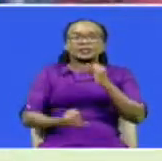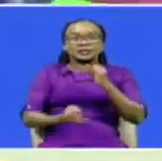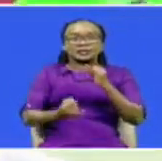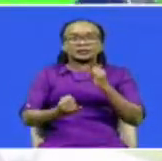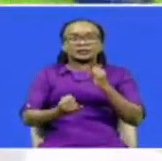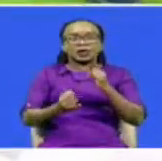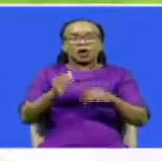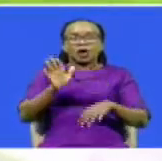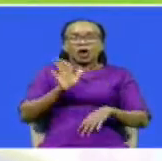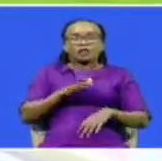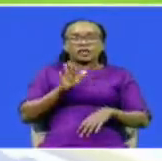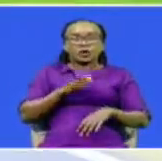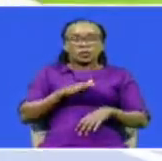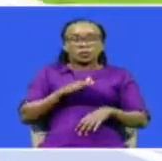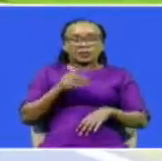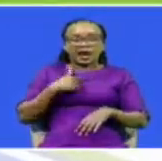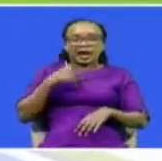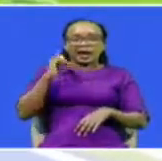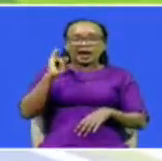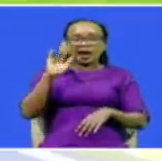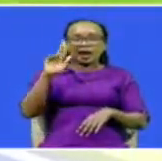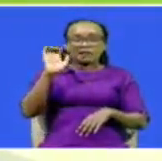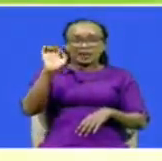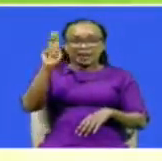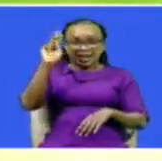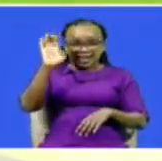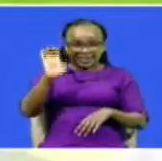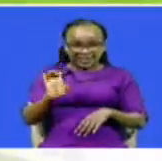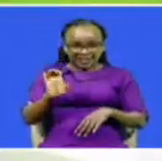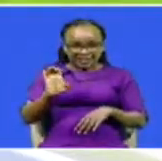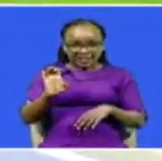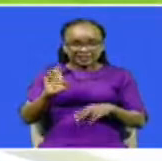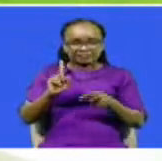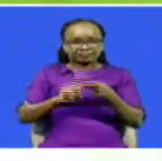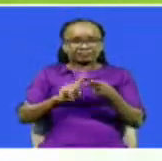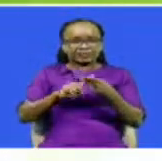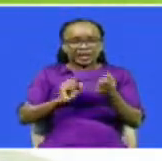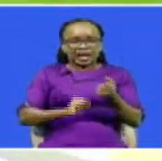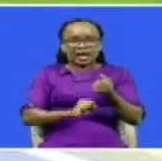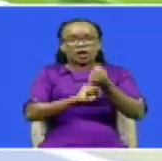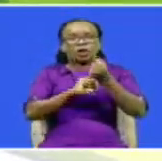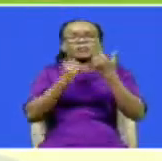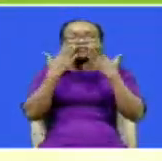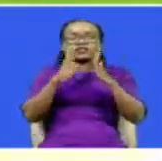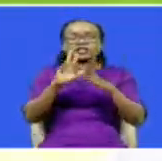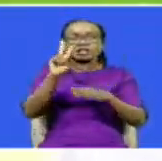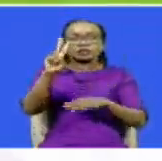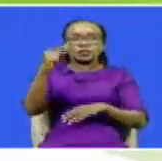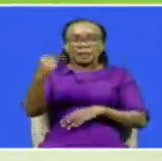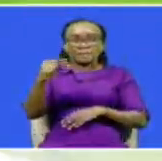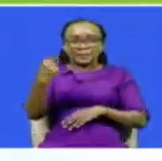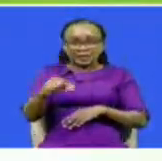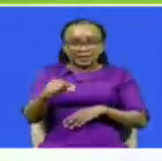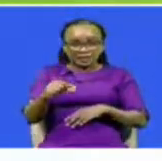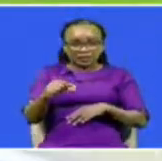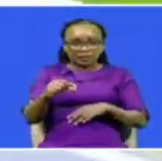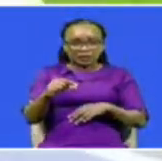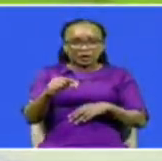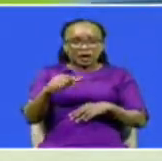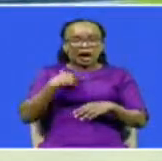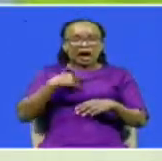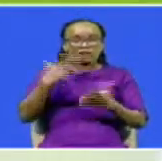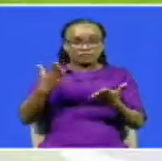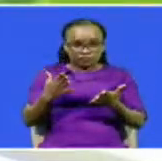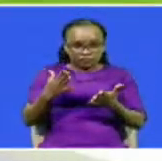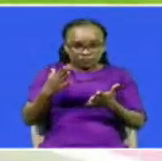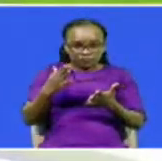10,000 wanawake ni kwamba Irene Cheptai na mwenzake Sheila Chepkirui walisaidia Kenya kushinda medali mbili. Cheptai alishinda medali ya fedha,